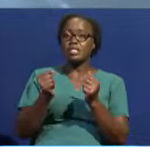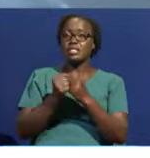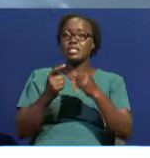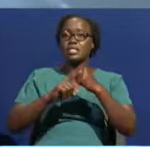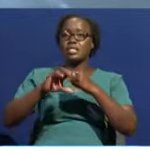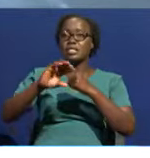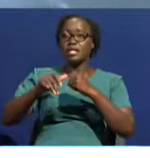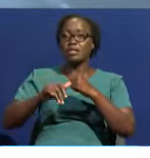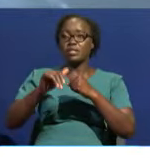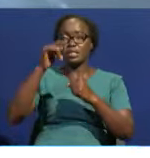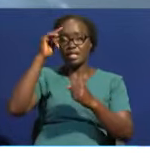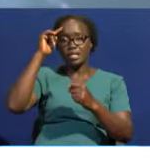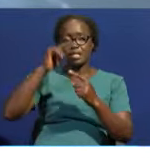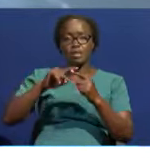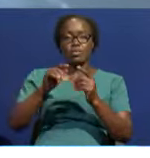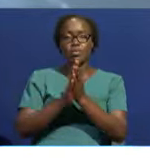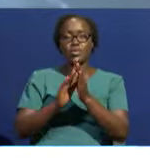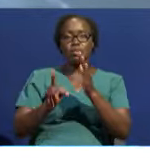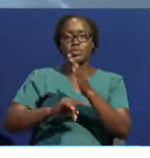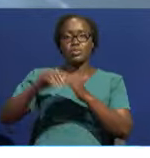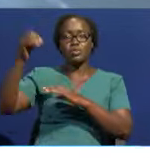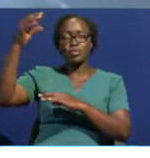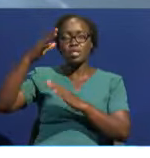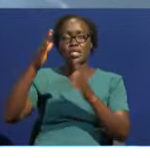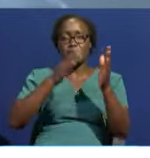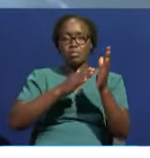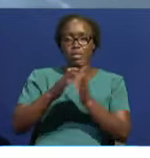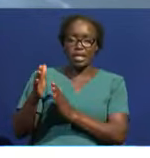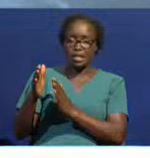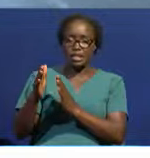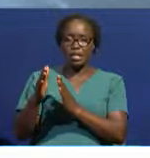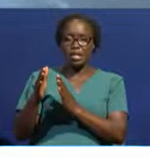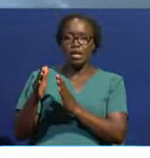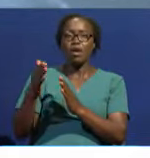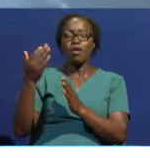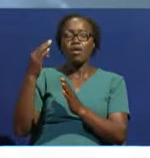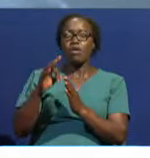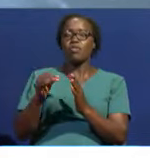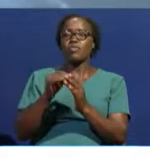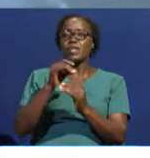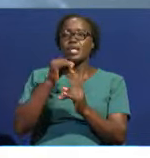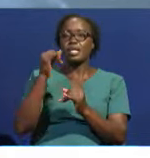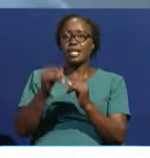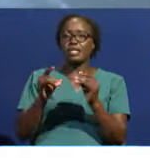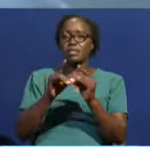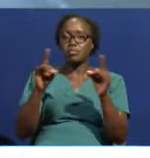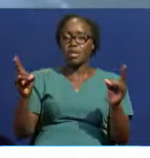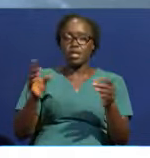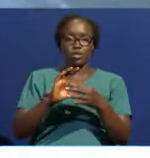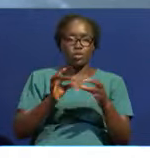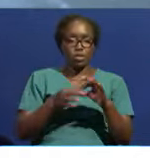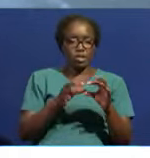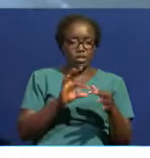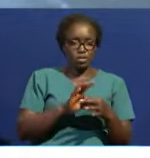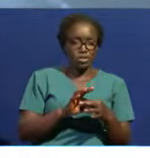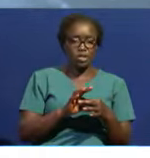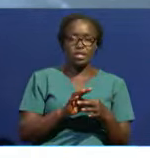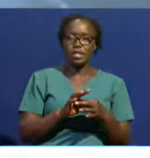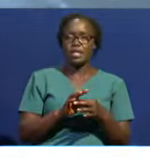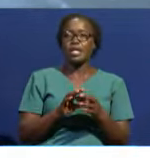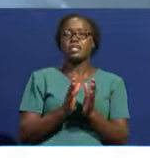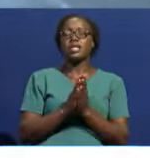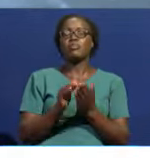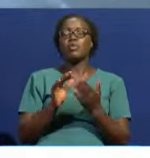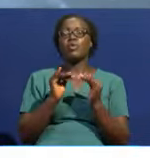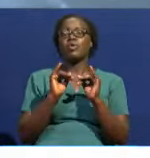16 zinazolengwa na wizara ya kawi katika mpango mahususi wa kustawisha sekta ya kawi. Kwa habari hizi na nyinginezo, huu